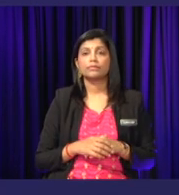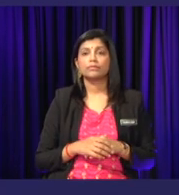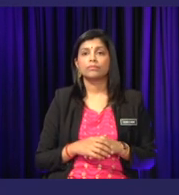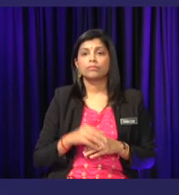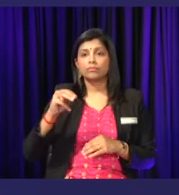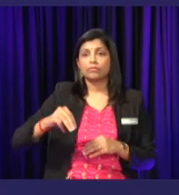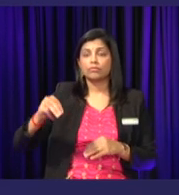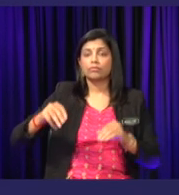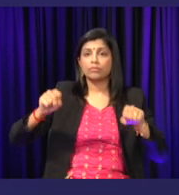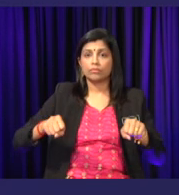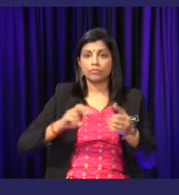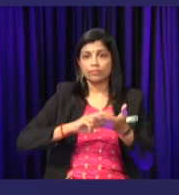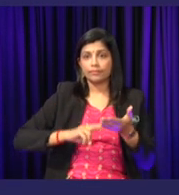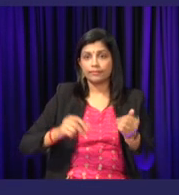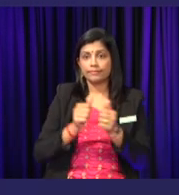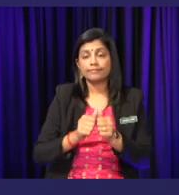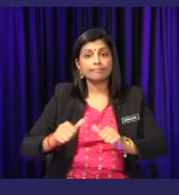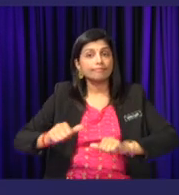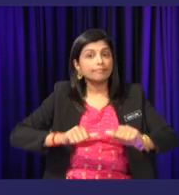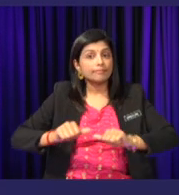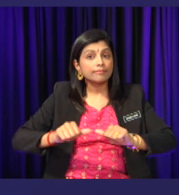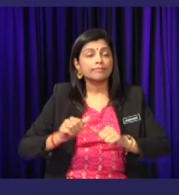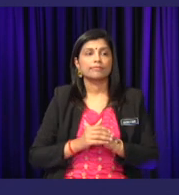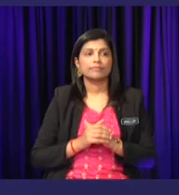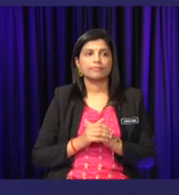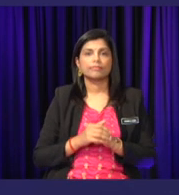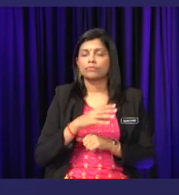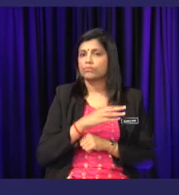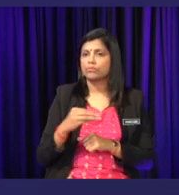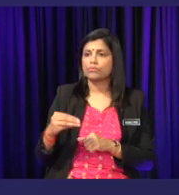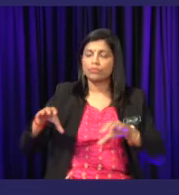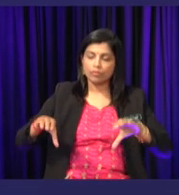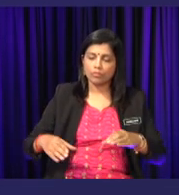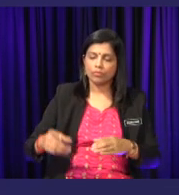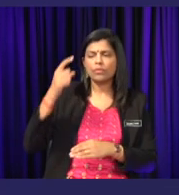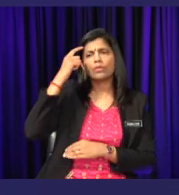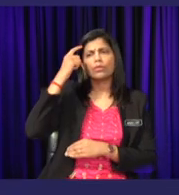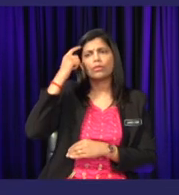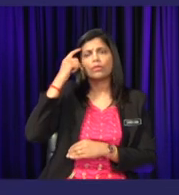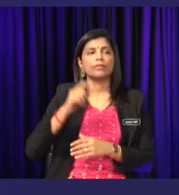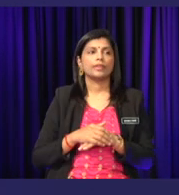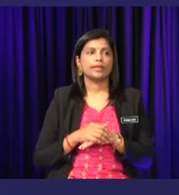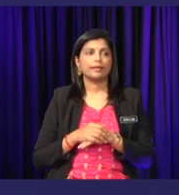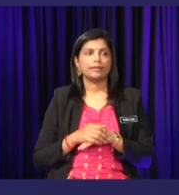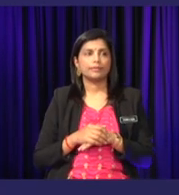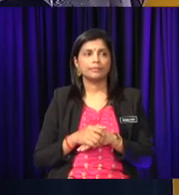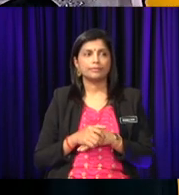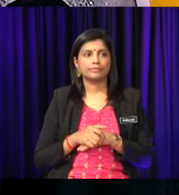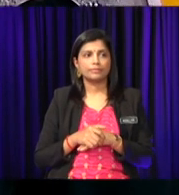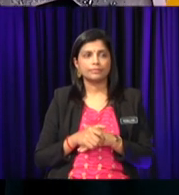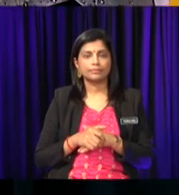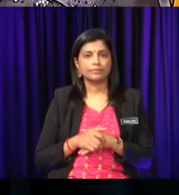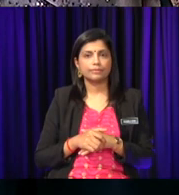pertimbangan ya pertimbangan tentang apa maklumat dan menanda halaman yang dibaca Sebatu Saya tunjuk contoh tadi kita guna